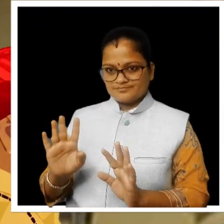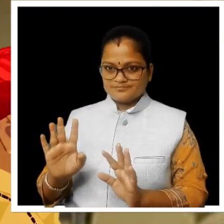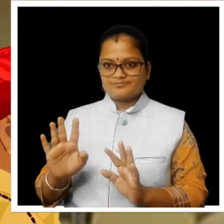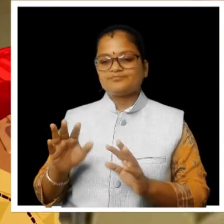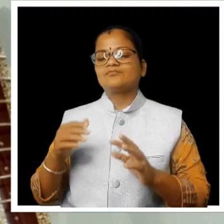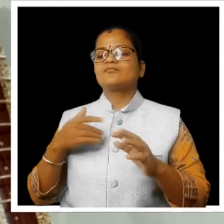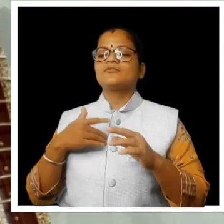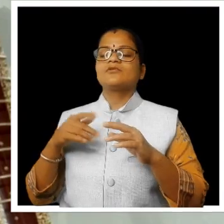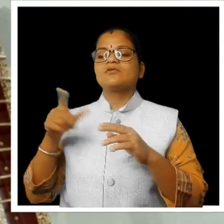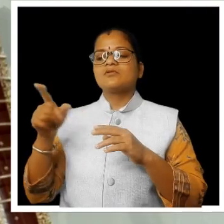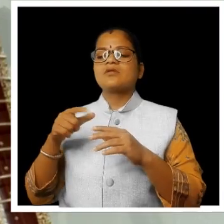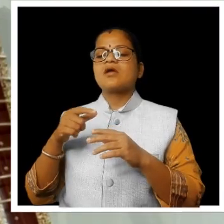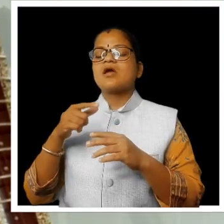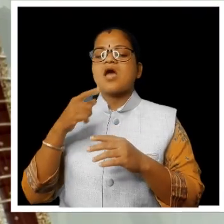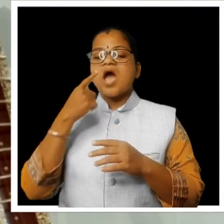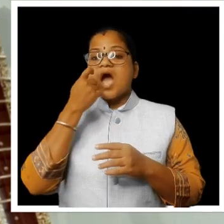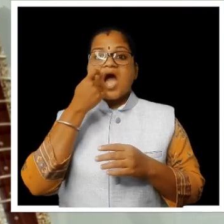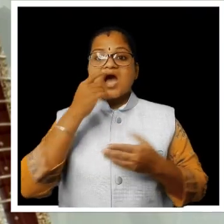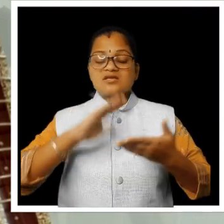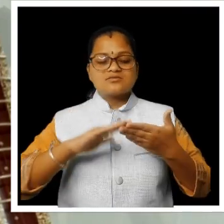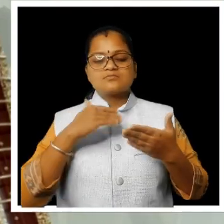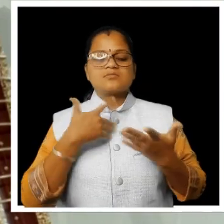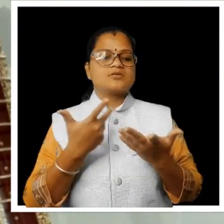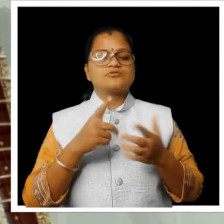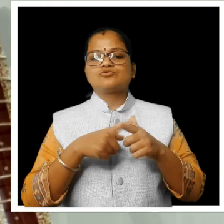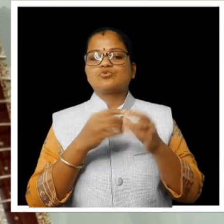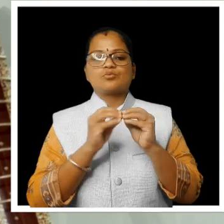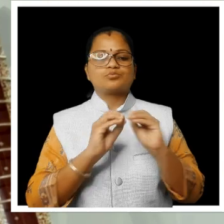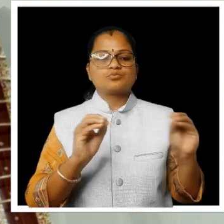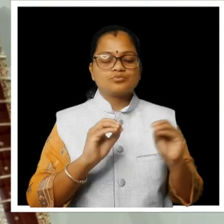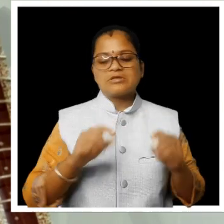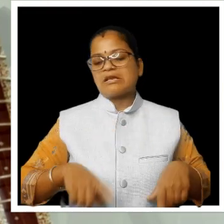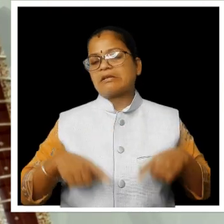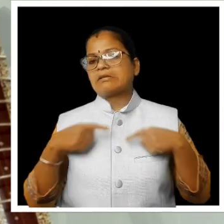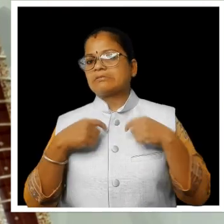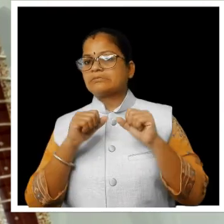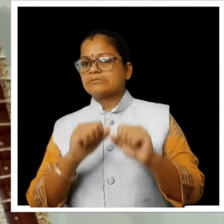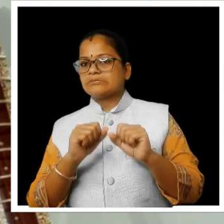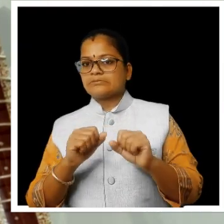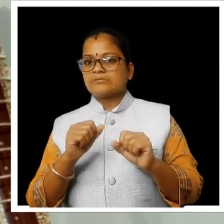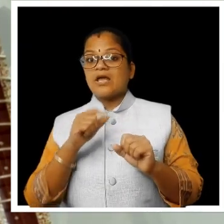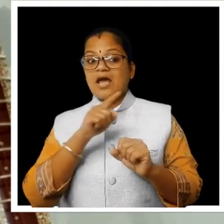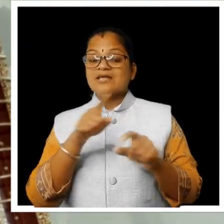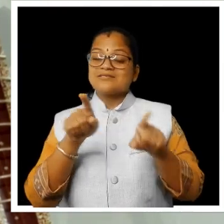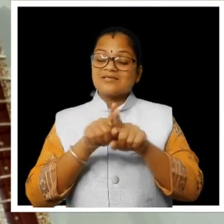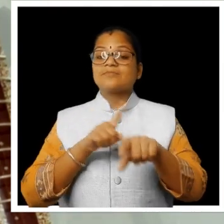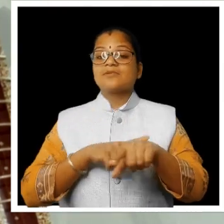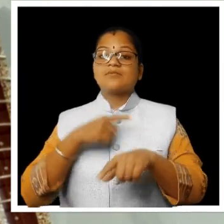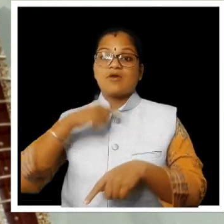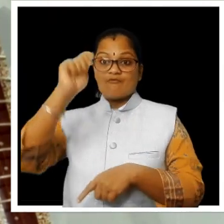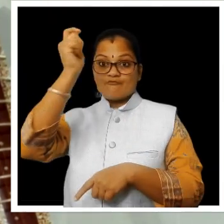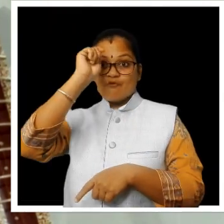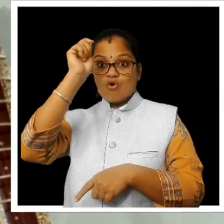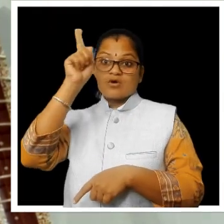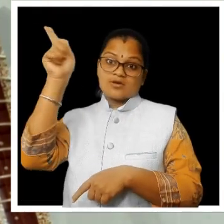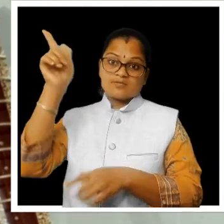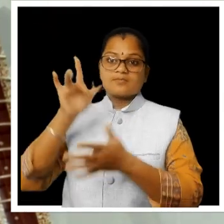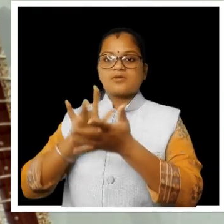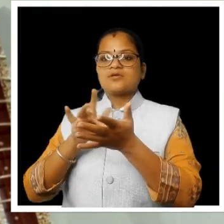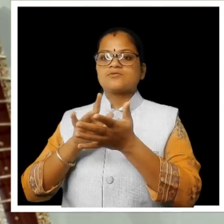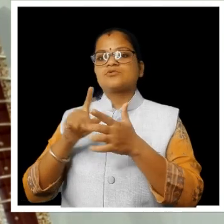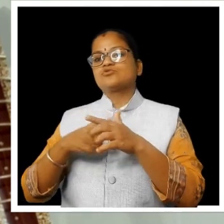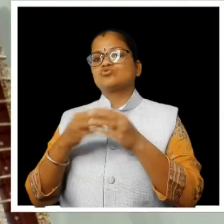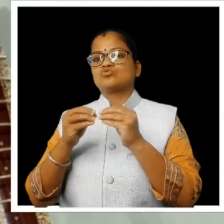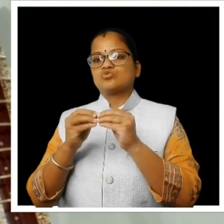ಮುಳುಗಿರ್ತಾರೆ. ಗಂಡನಿಗೆ ಕೆಲಸ ಬೇರೆ ಹೋಗ್ಬಿಟ್ಟಿರುತ್ತೆ, ಜೀವನ ನಡೆಸೋದೇ ಕಷ್ಟ ಆಗಿರುತ್ತೆ. ಅಂಥ ಕ್ಷಣದಲ್ಲಿ ಗಂಡನಿಗೊಂದು ಆಫರ್ ಬರುತ್ತೆ, ಹೊರದೇಶದಲ್ಲಿ